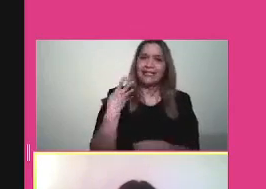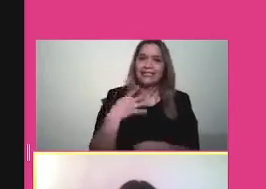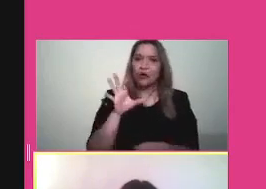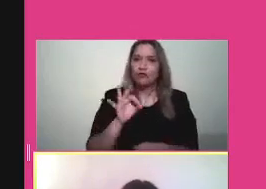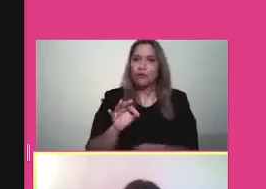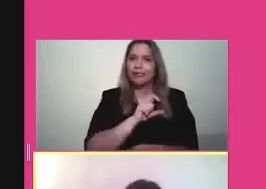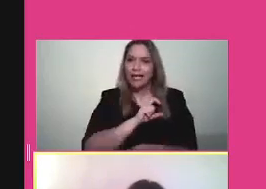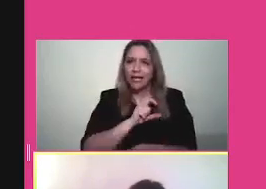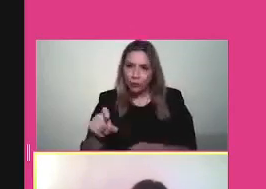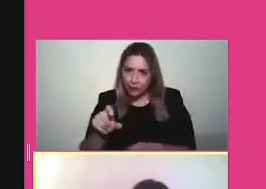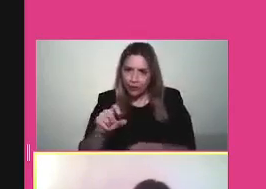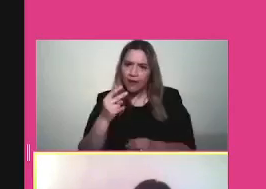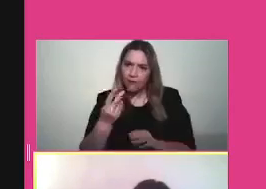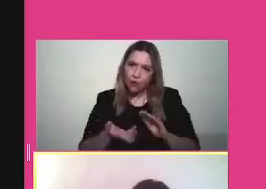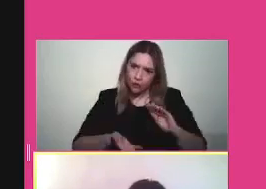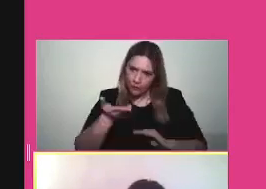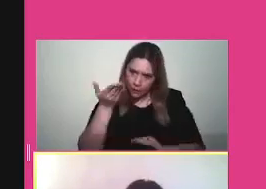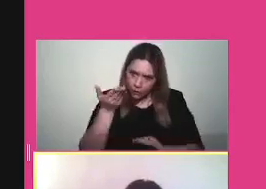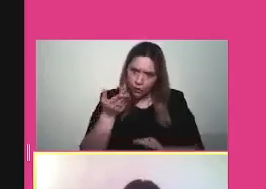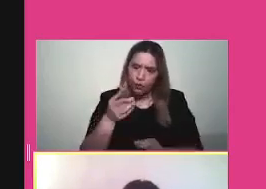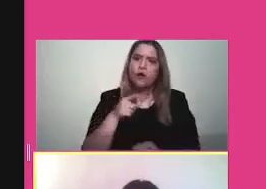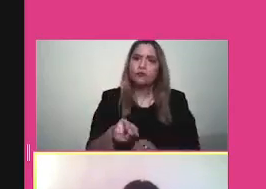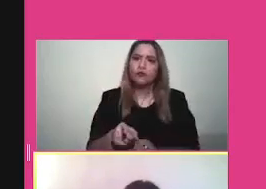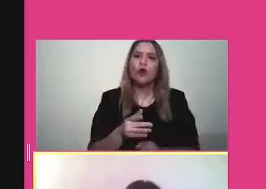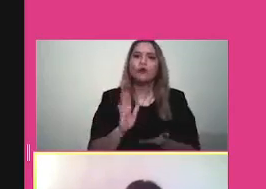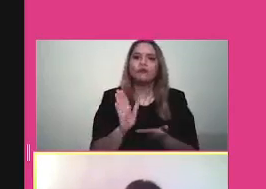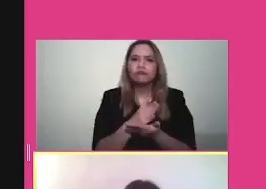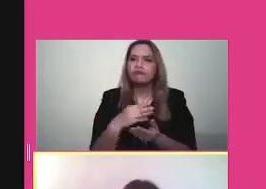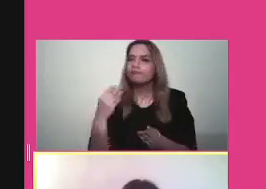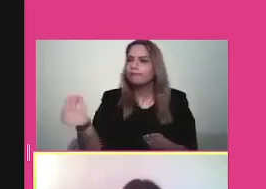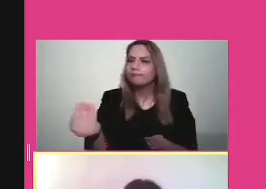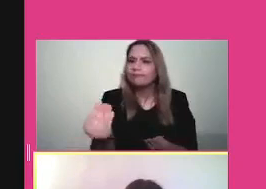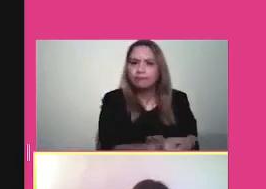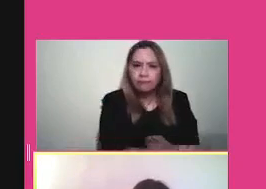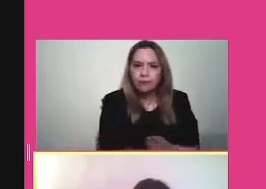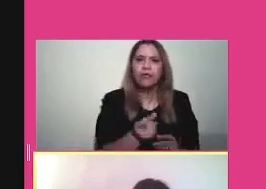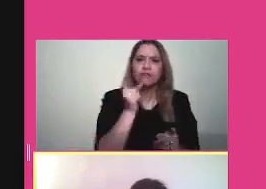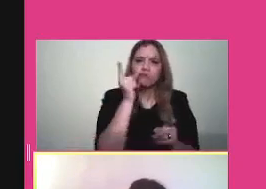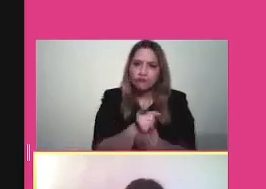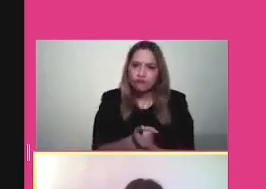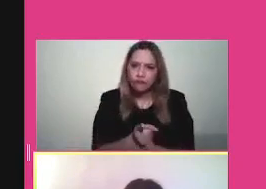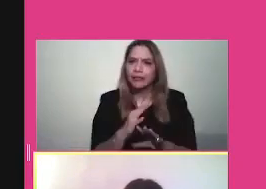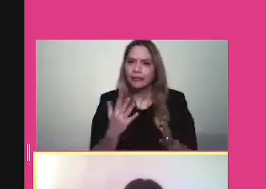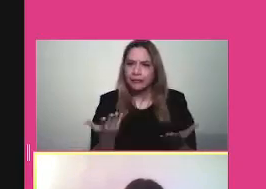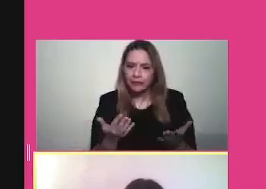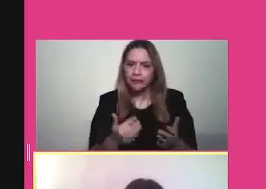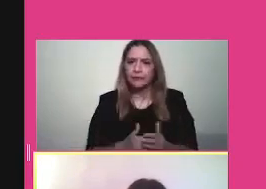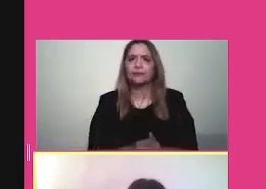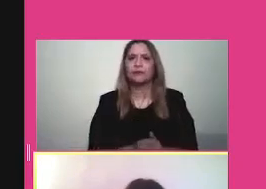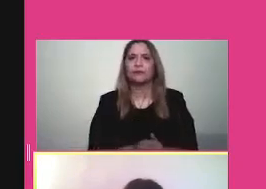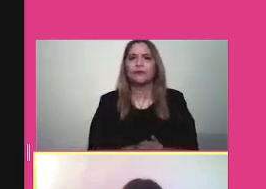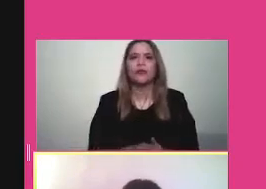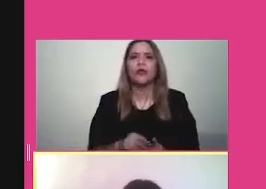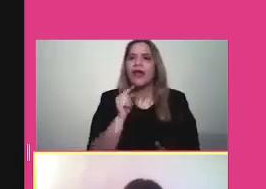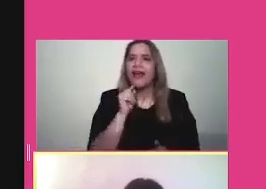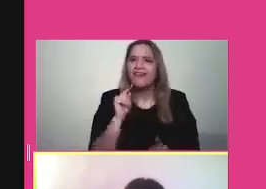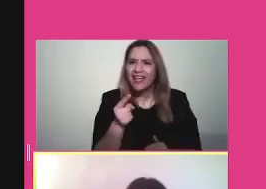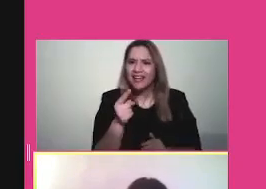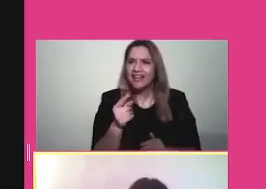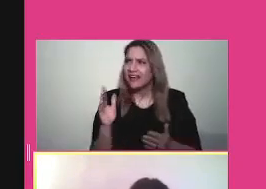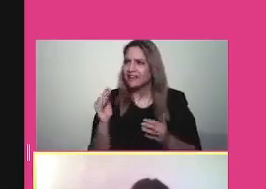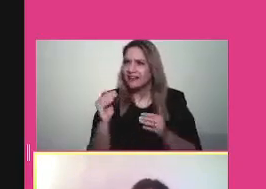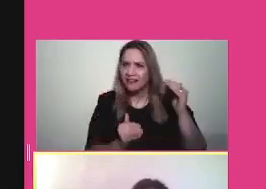450 εκατομμύρια, τα οποία έχουν δαπανηθεί δίνοντας έμφαση στη μείωση της ανισότητας των ευκαιριών,